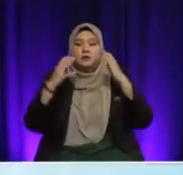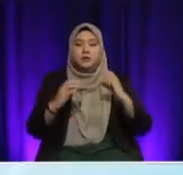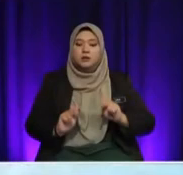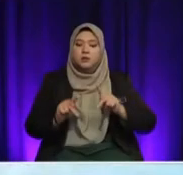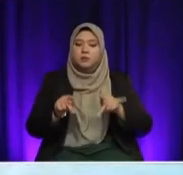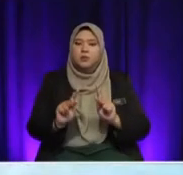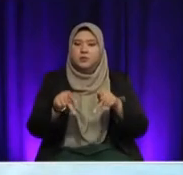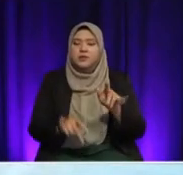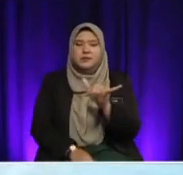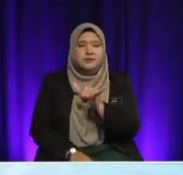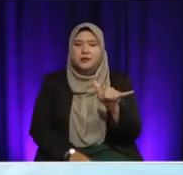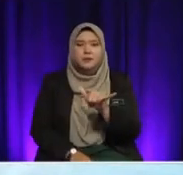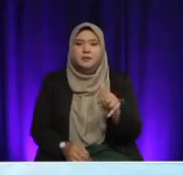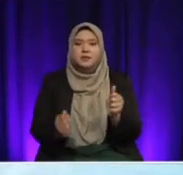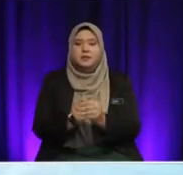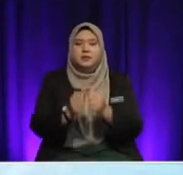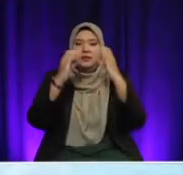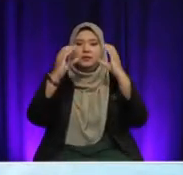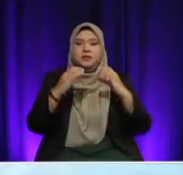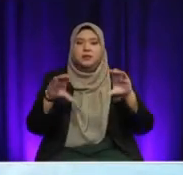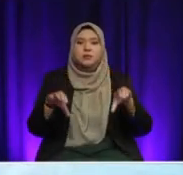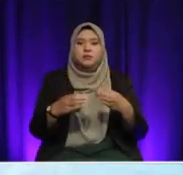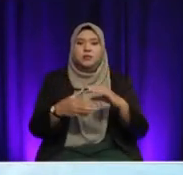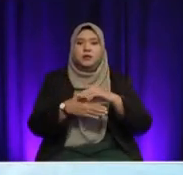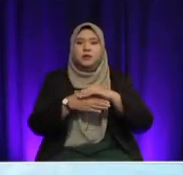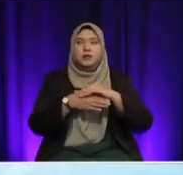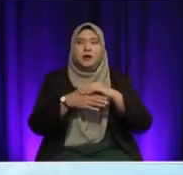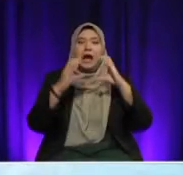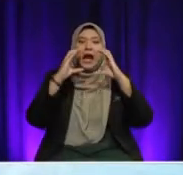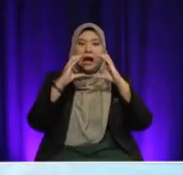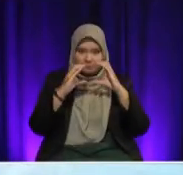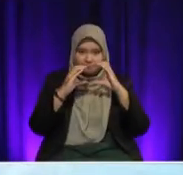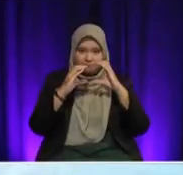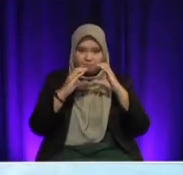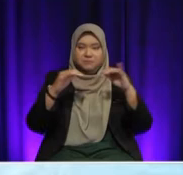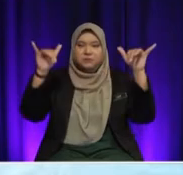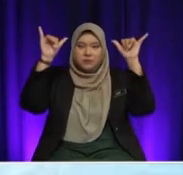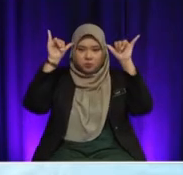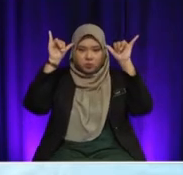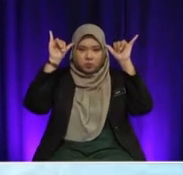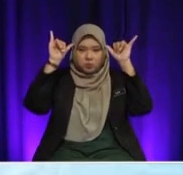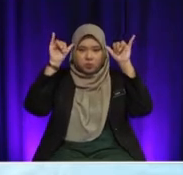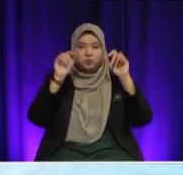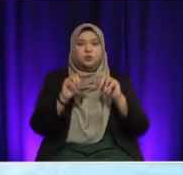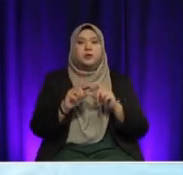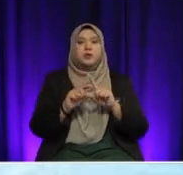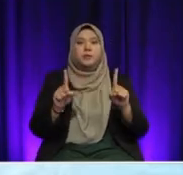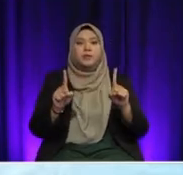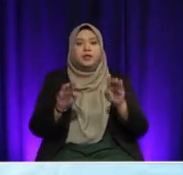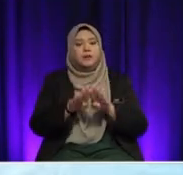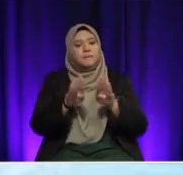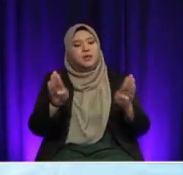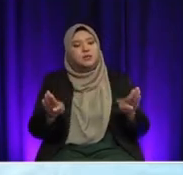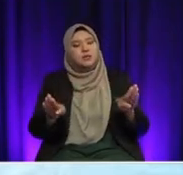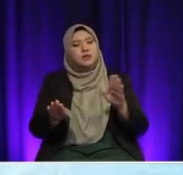5 sama. Cuma nombor 5 ni kalau berbola kebab dia 20 gram. Baik. Tapi untuk burger dia 50 gram.